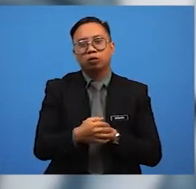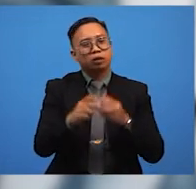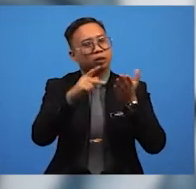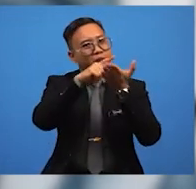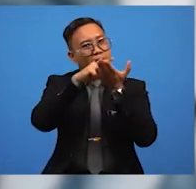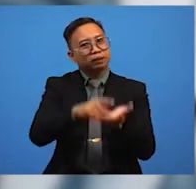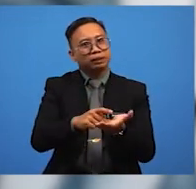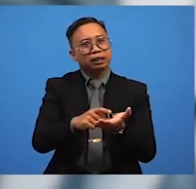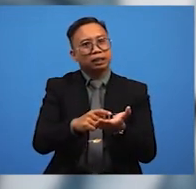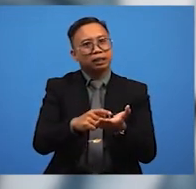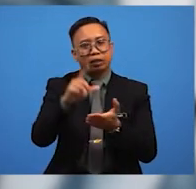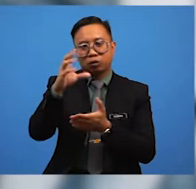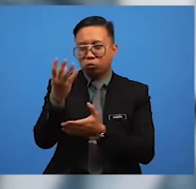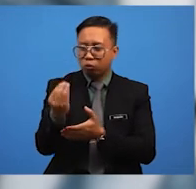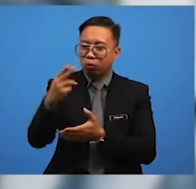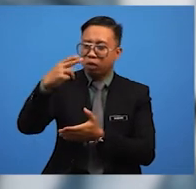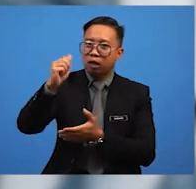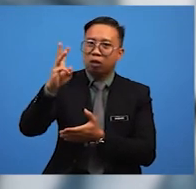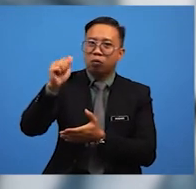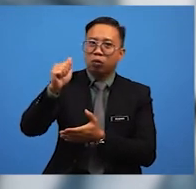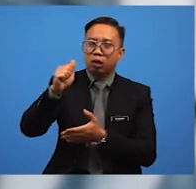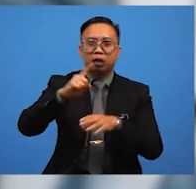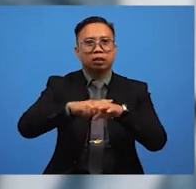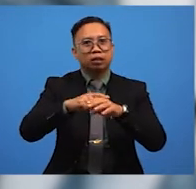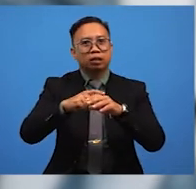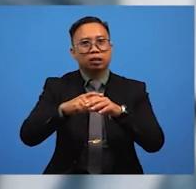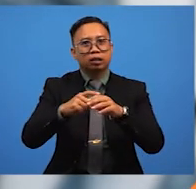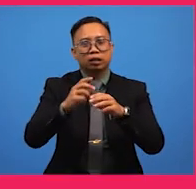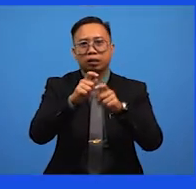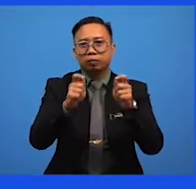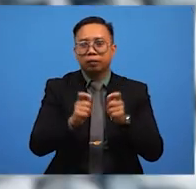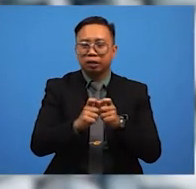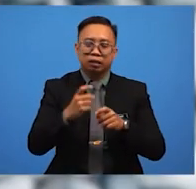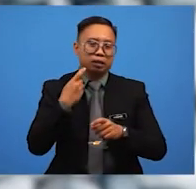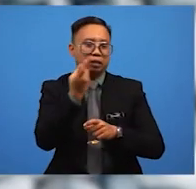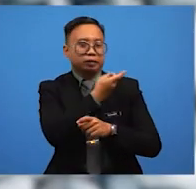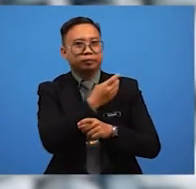kesan tindakan lulu hawa di kawasan gunung panas dan tropika lembap.